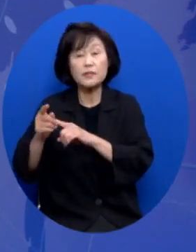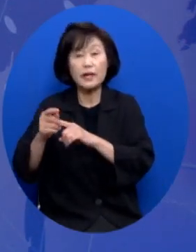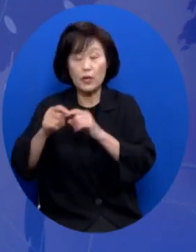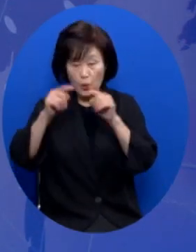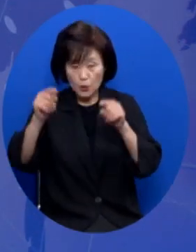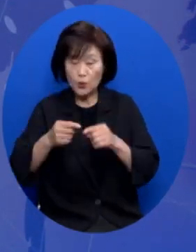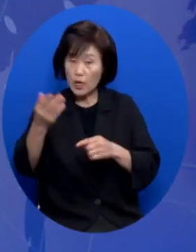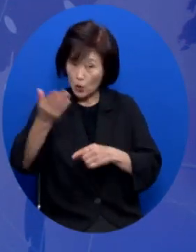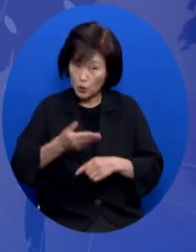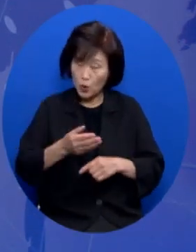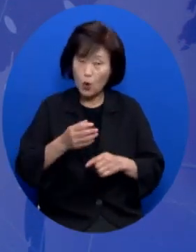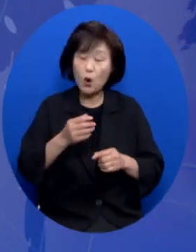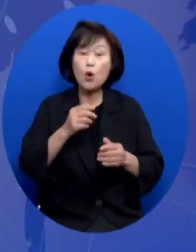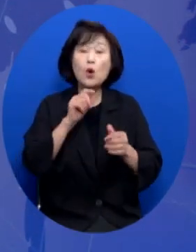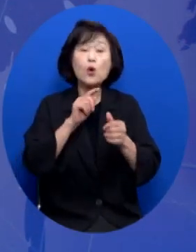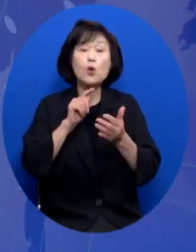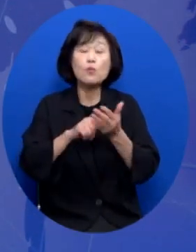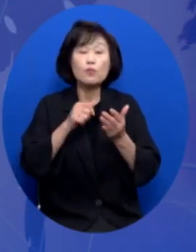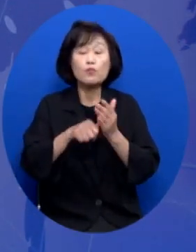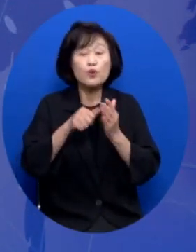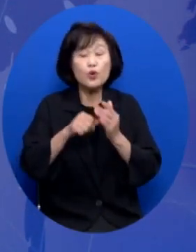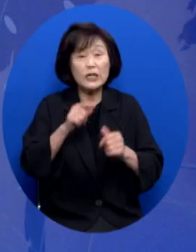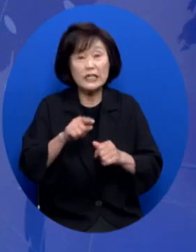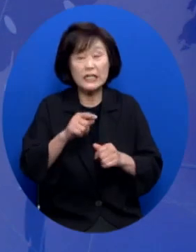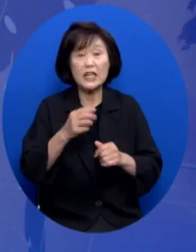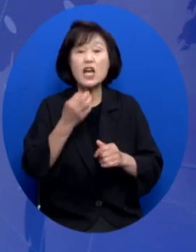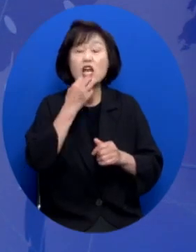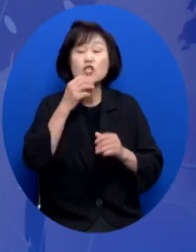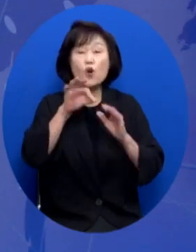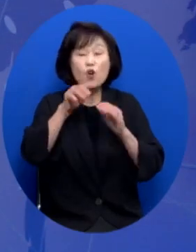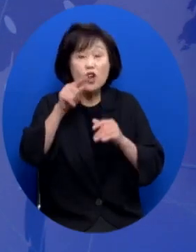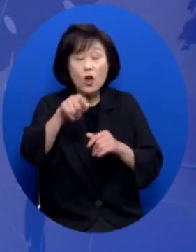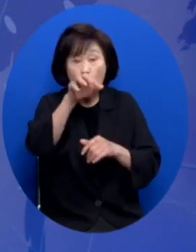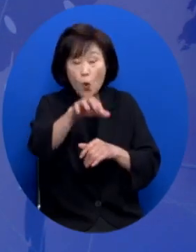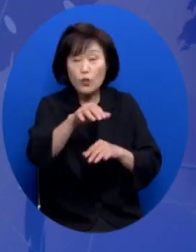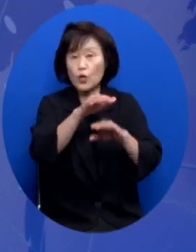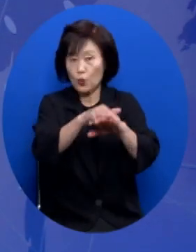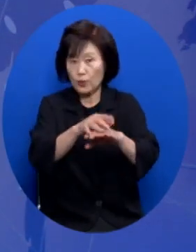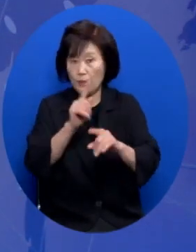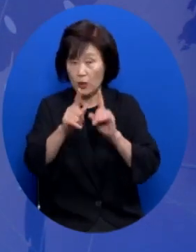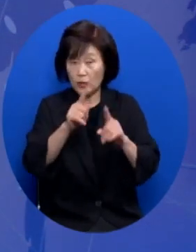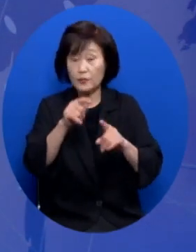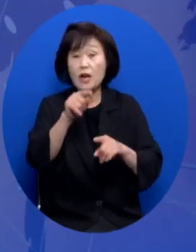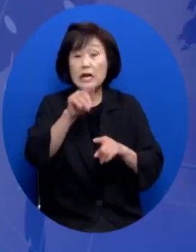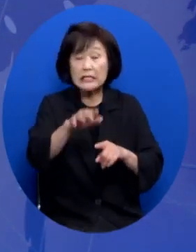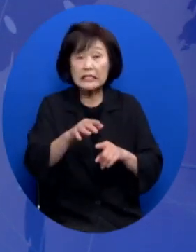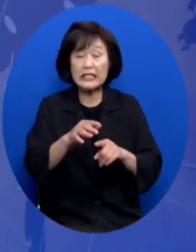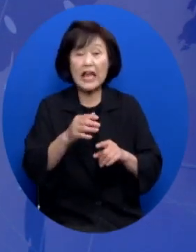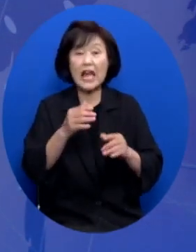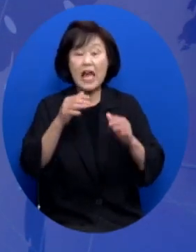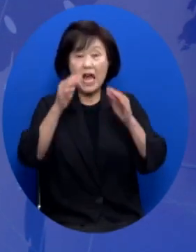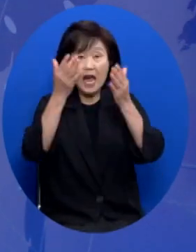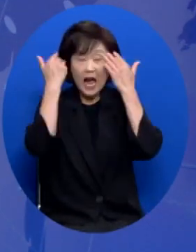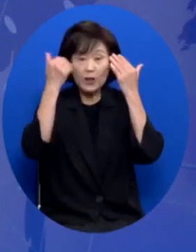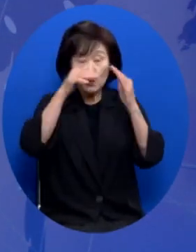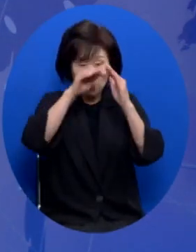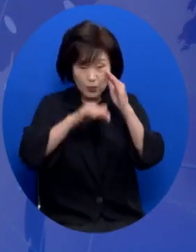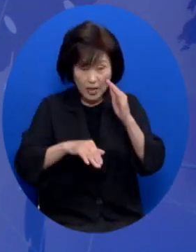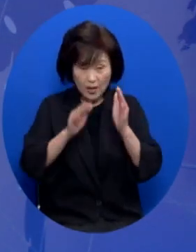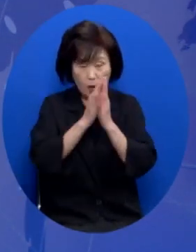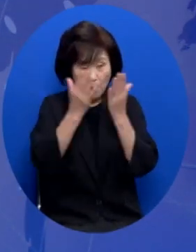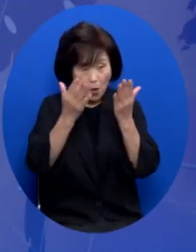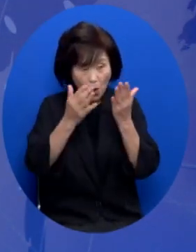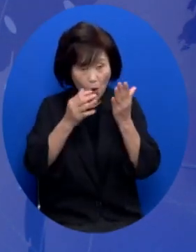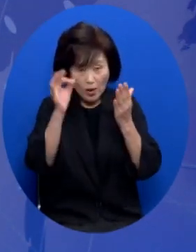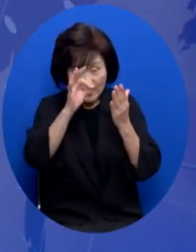물건이 서울역 화물보관소에 있다고 했다. 이 보관소에서 학적부가 들어있는 고리짝을 찾아 택시에 싣고